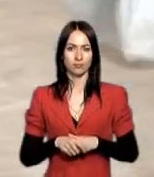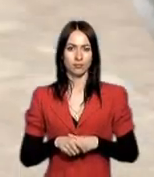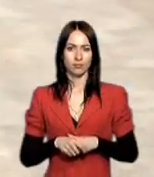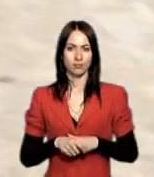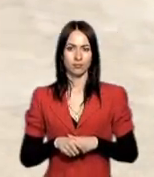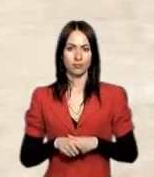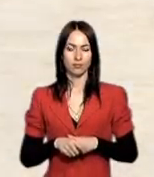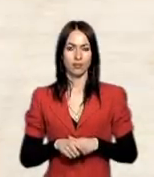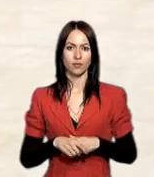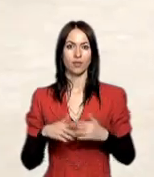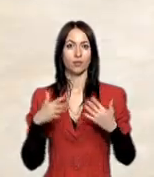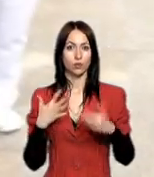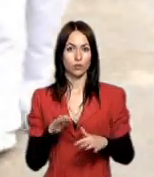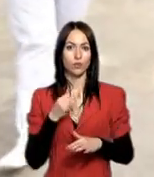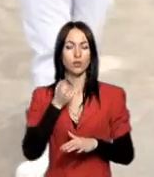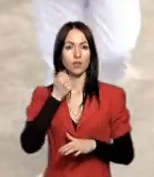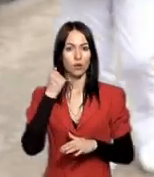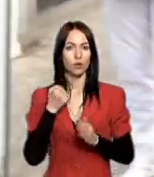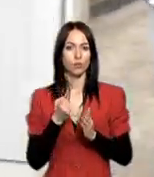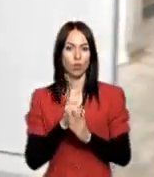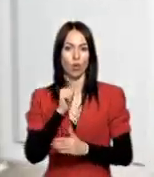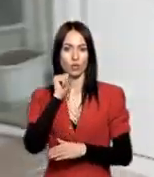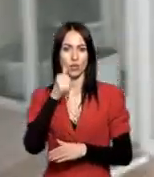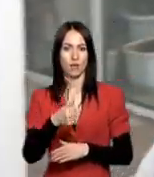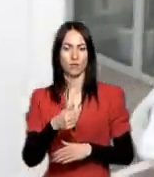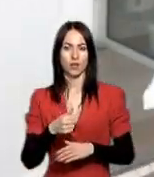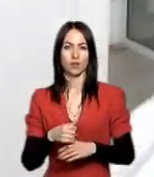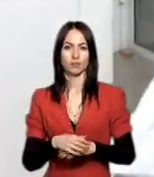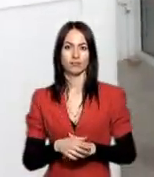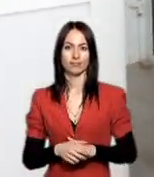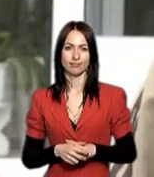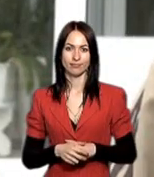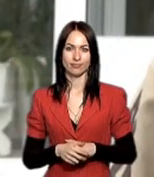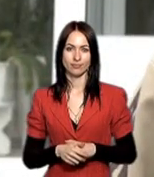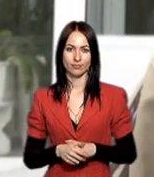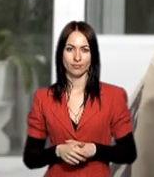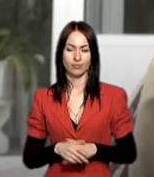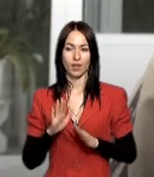обідають. Все, Сергію, дякуємо. До завтра. Дякую. Приїжджайте ще.